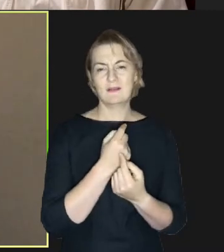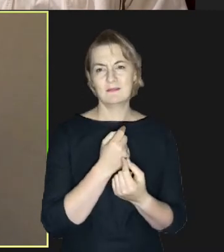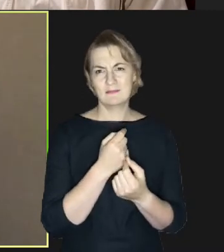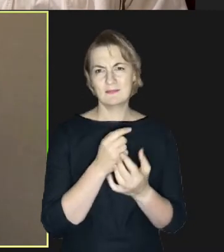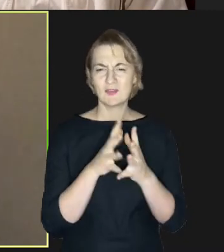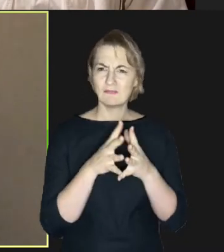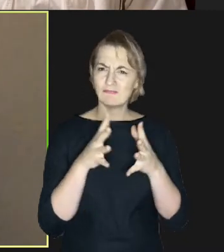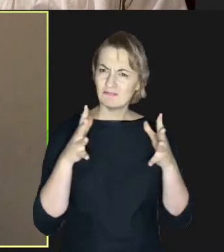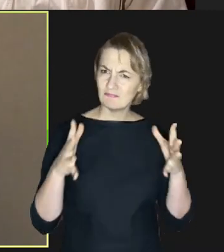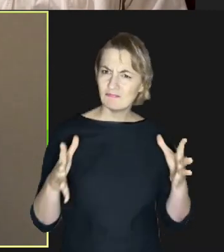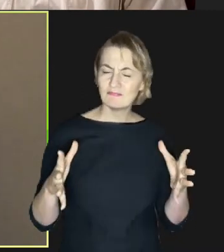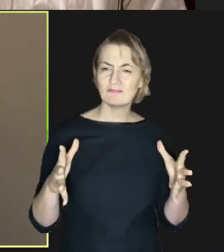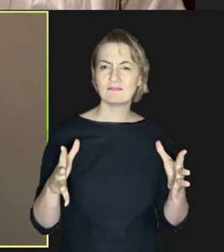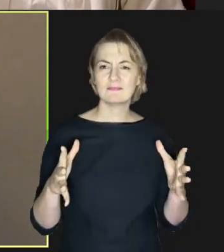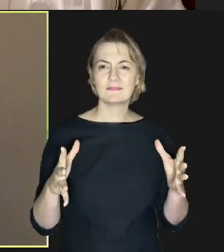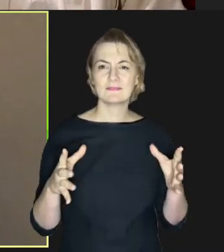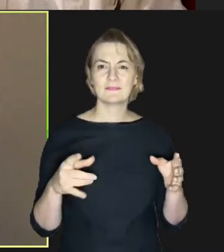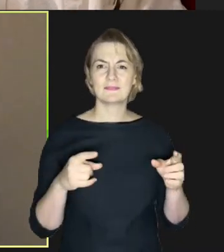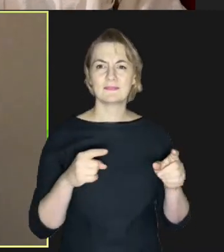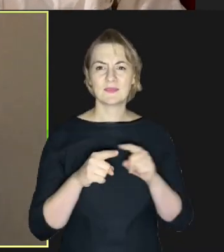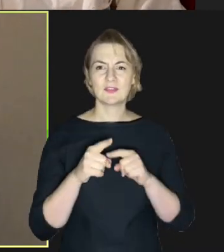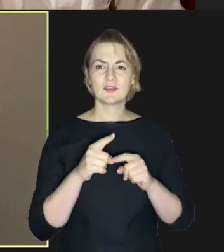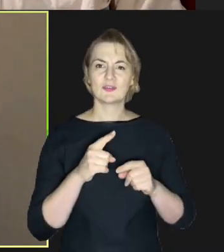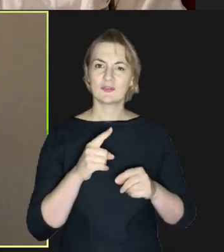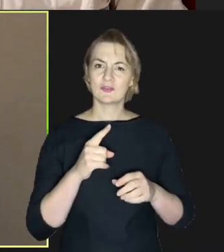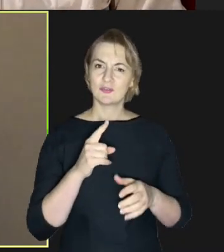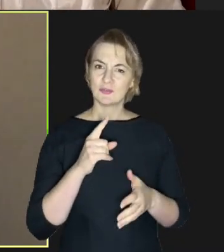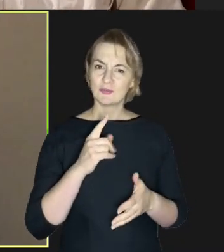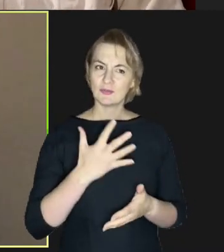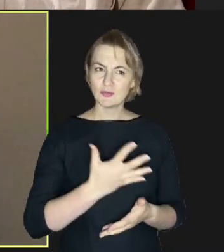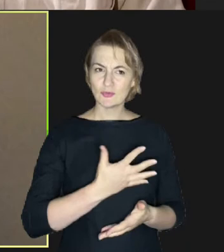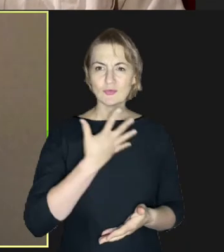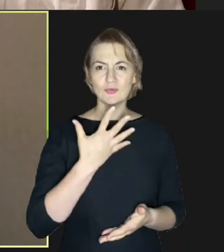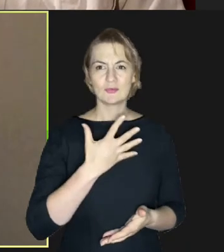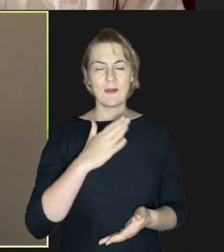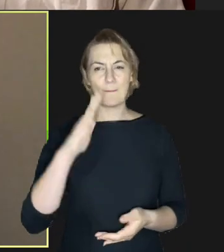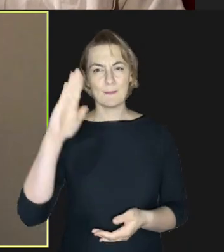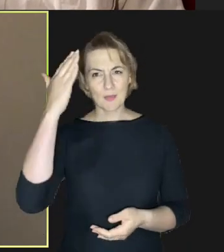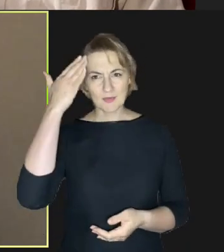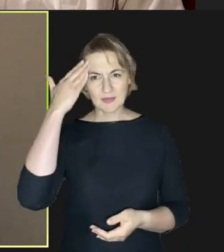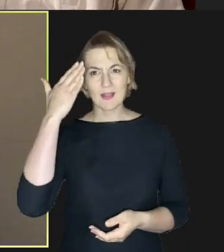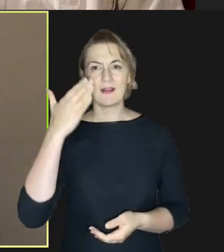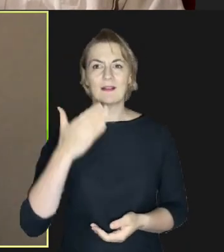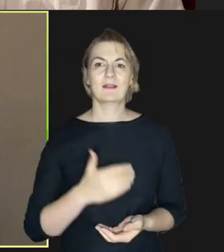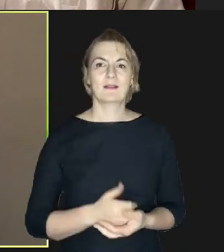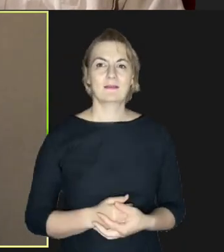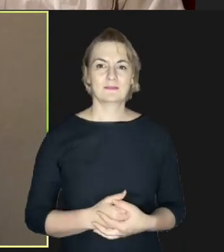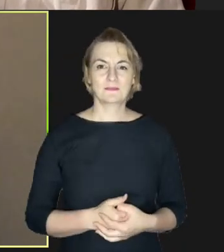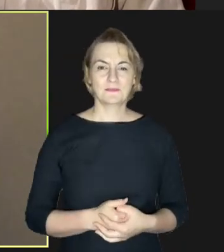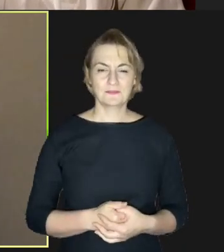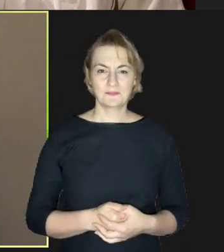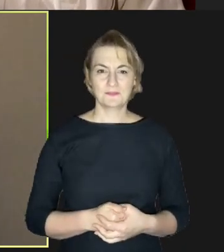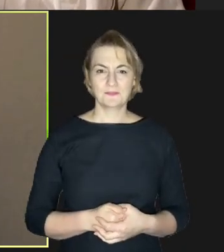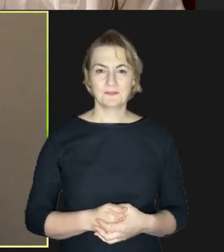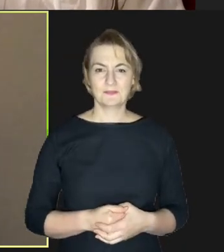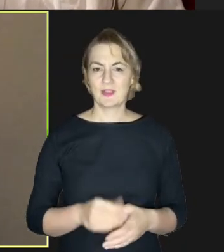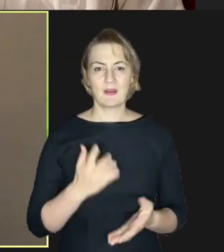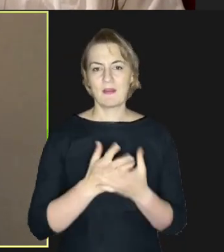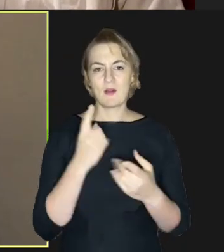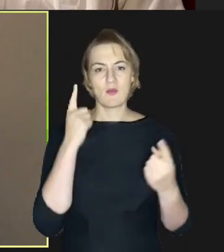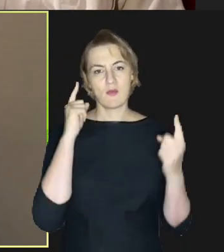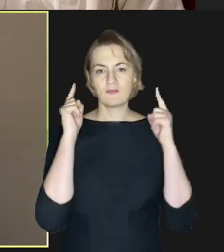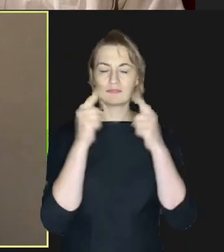szerszy, to jest doświadczam albo poznaję, tak? A nie